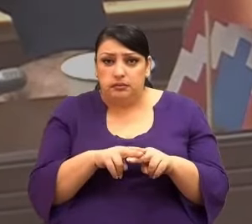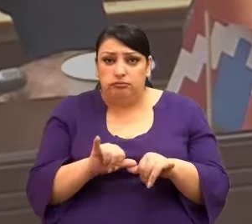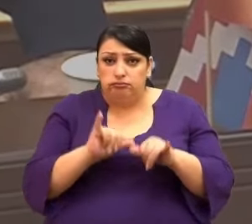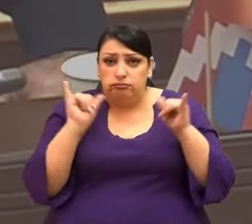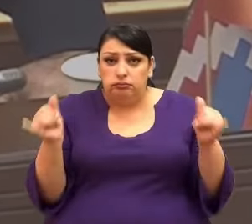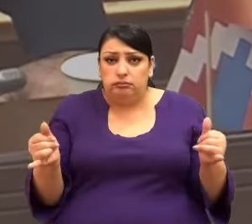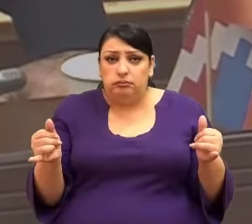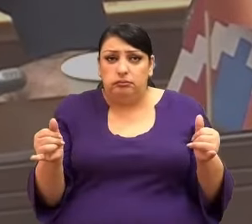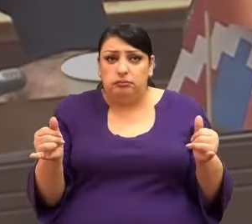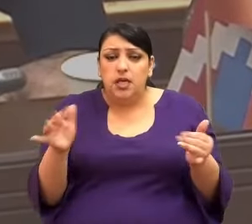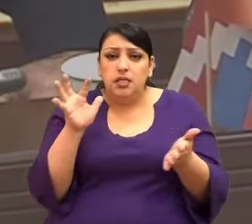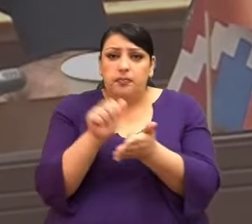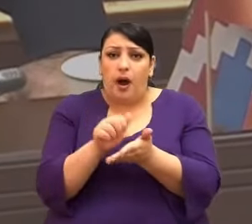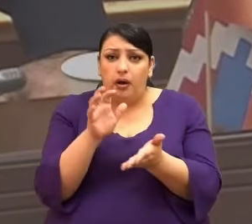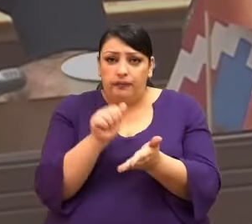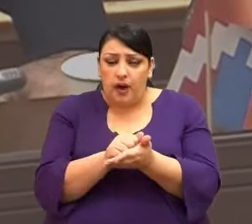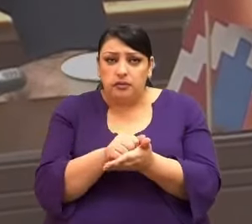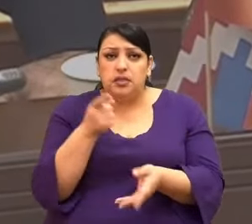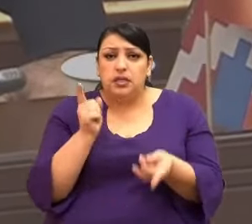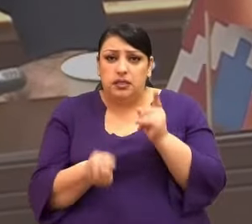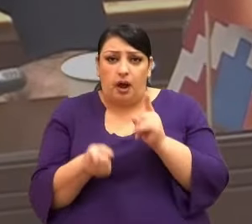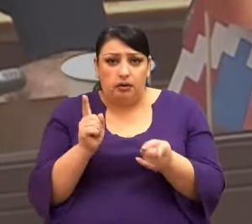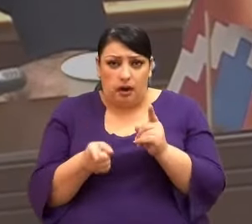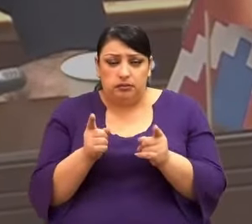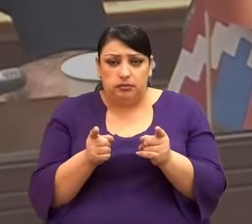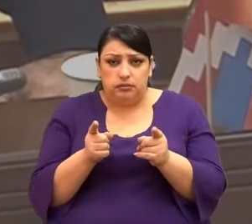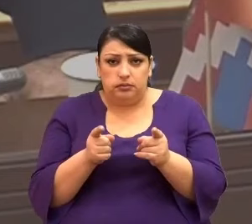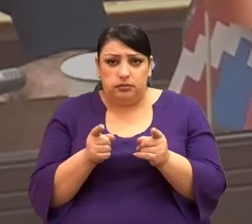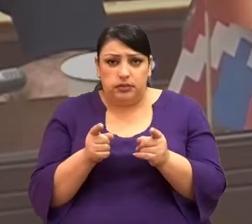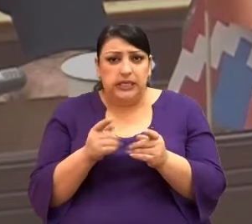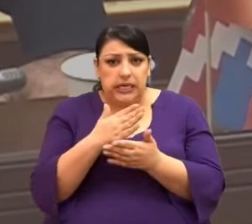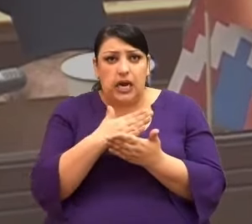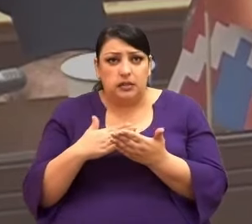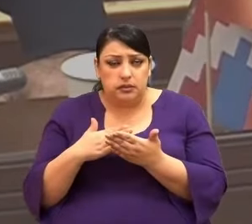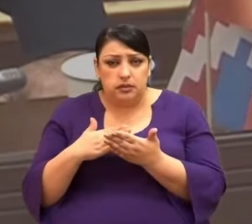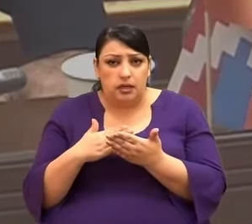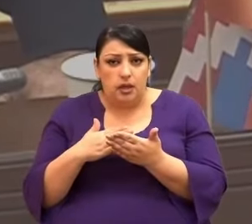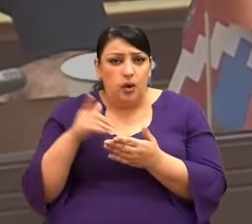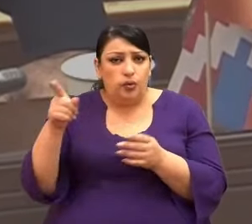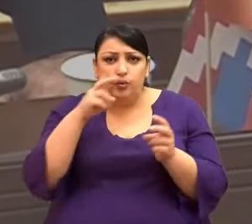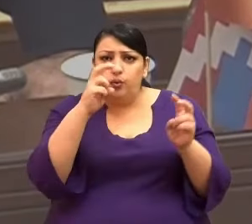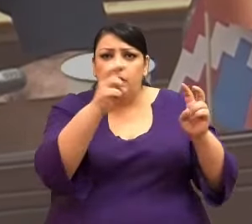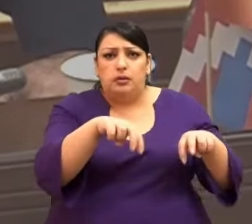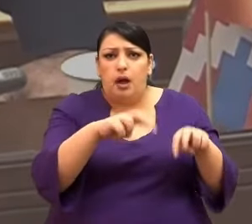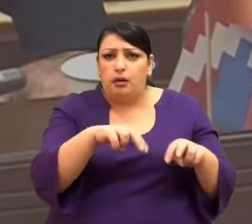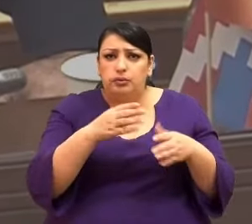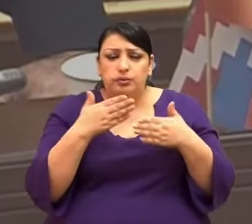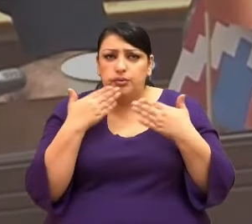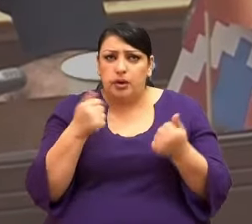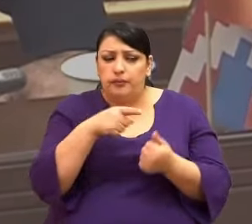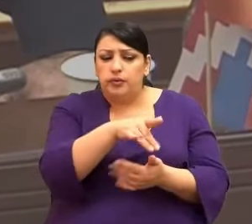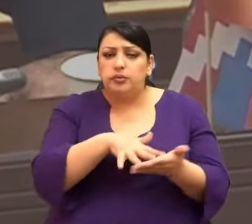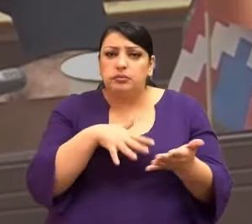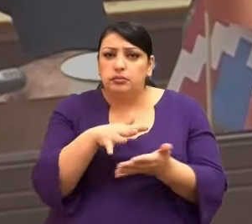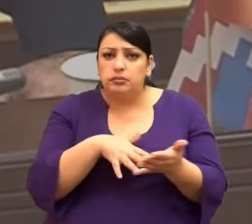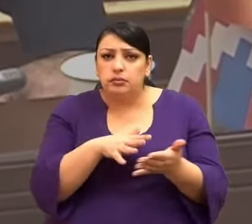Հայաստանում զբաղվածության էական հատված, և ձեր կողմից չկա գնահատական, թե այսրա հետևանքը